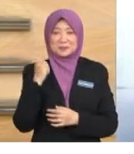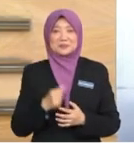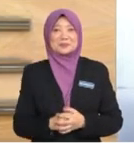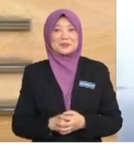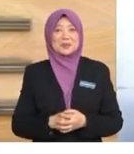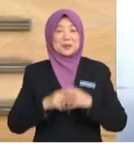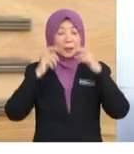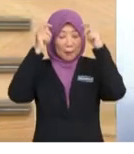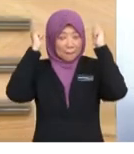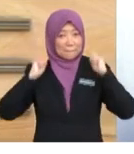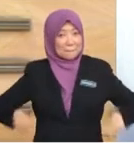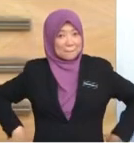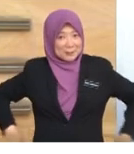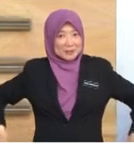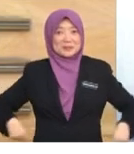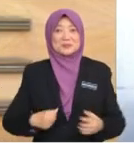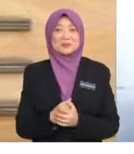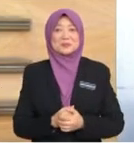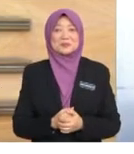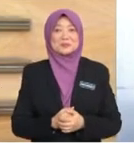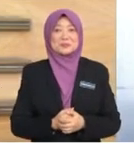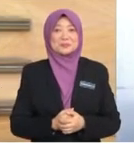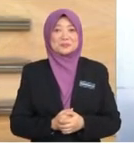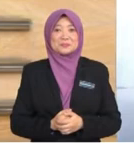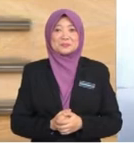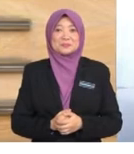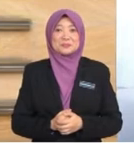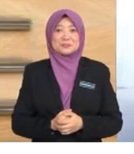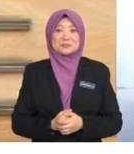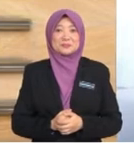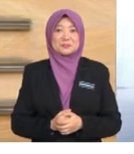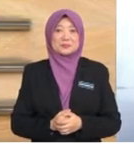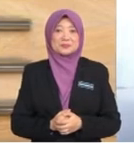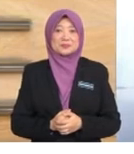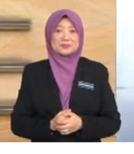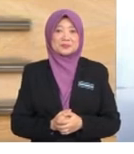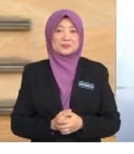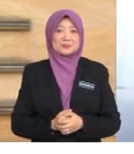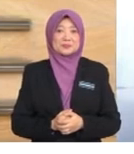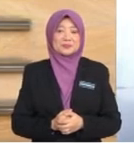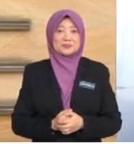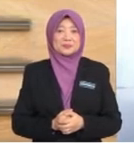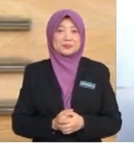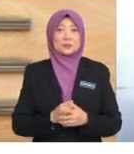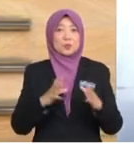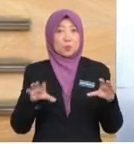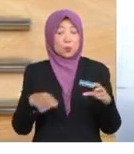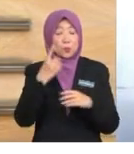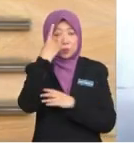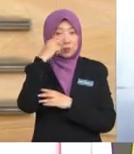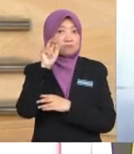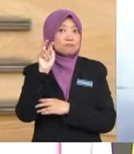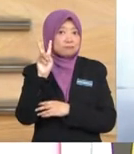yeah, cantik ni. Special ni, Cikgu. Cikgu buatkan untuk saya. Iya, istimewa untuk Rina.